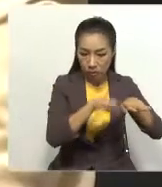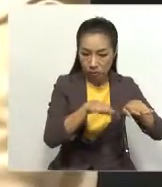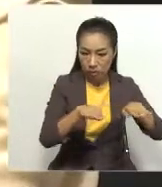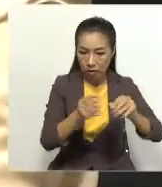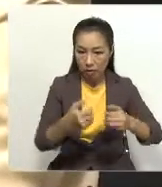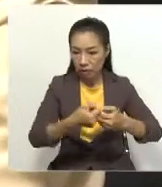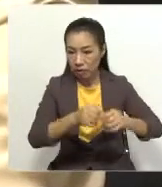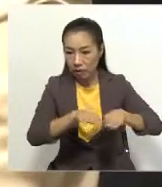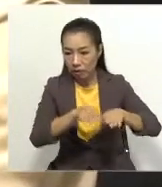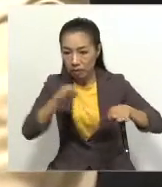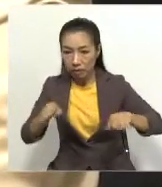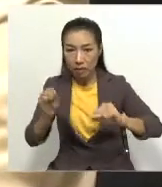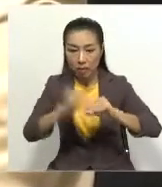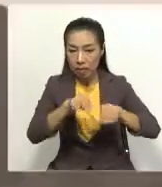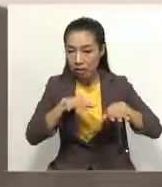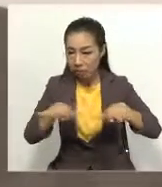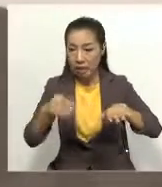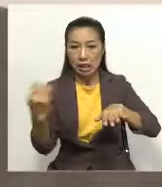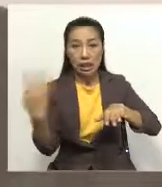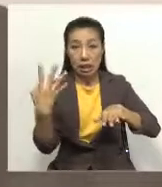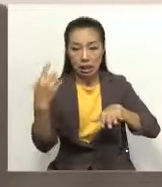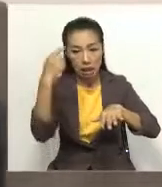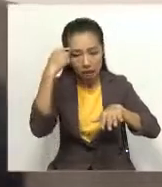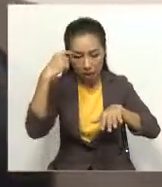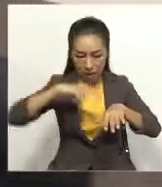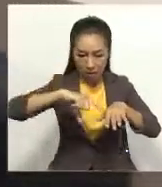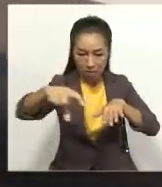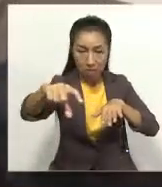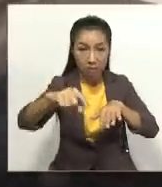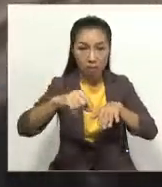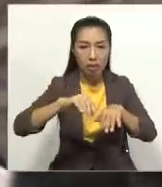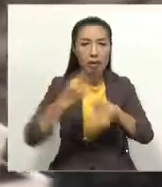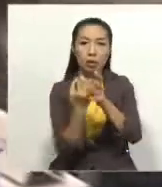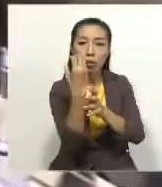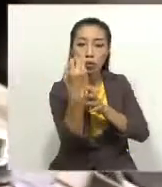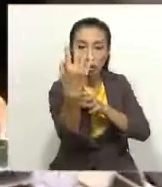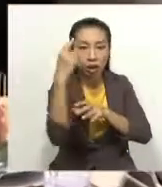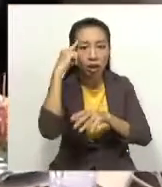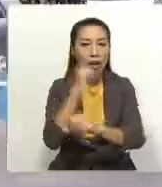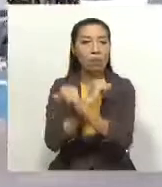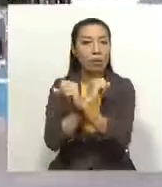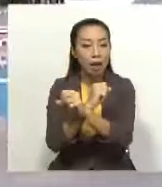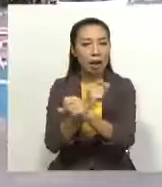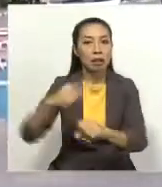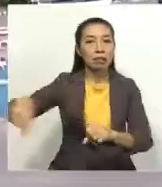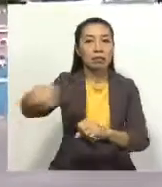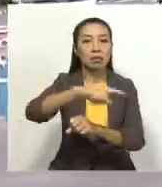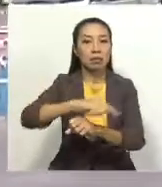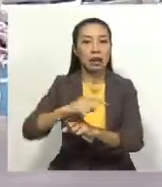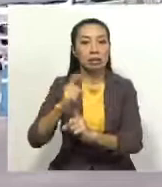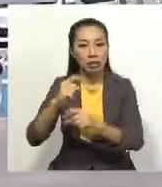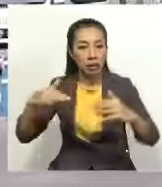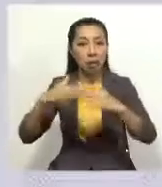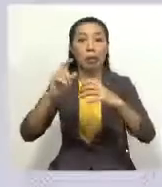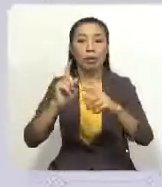ายจัดทำเกาะกลางถนนและศึกษาออกแบบเส้นทางสำคัญเพื่อป้องกันอุบัติเหตุจำนวน12เส้นทาง